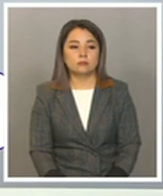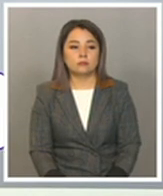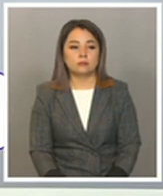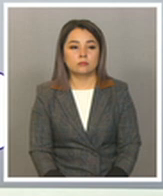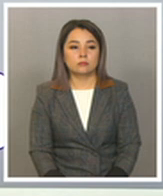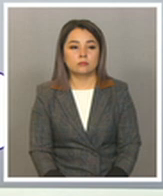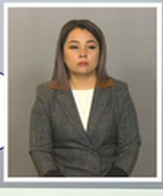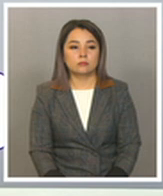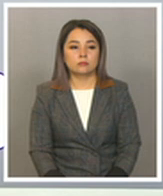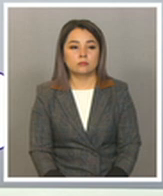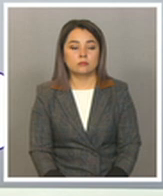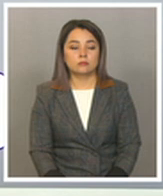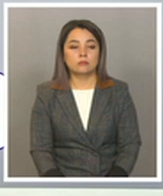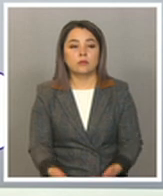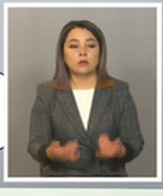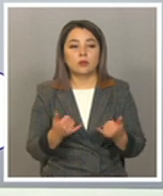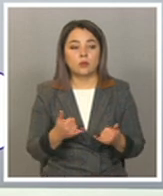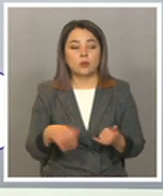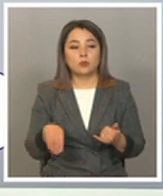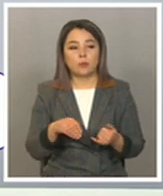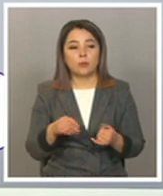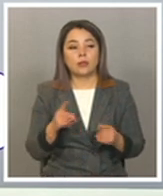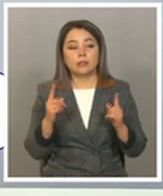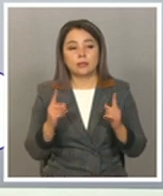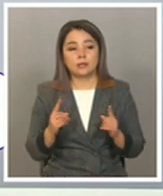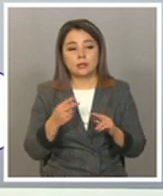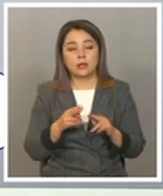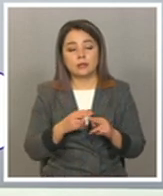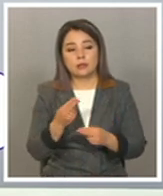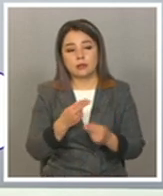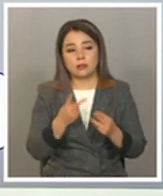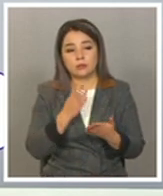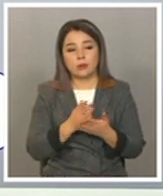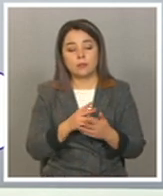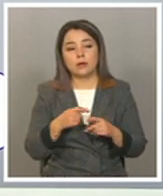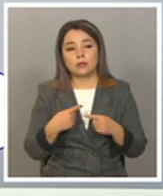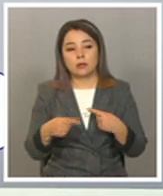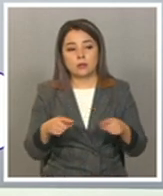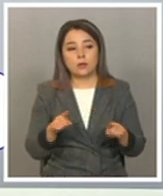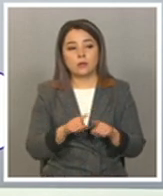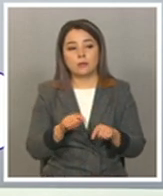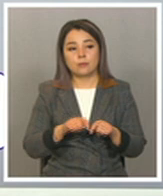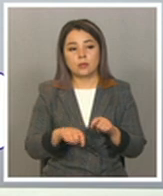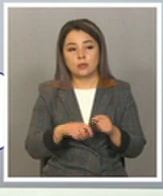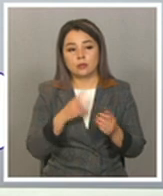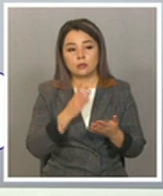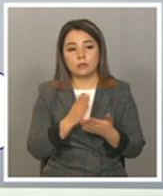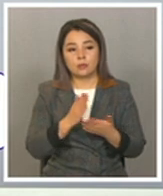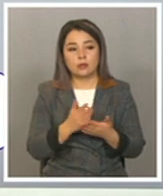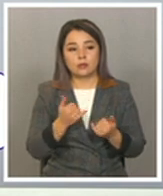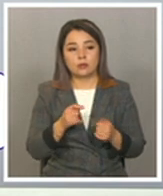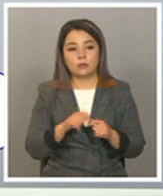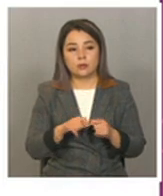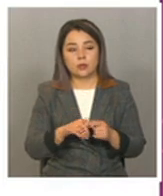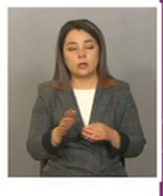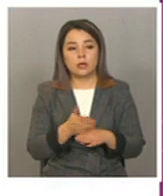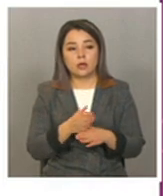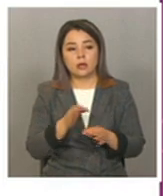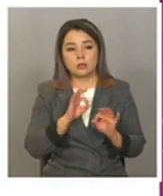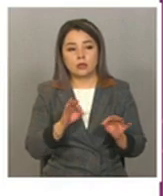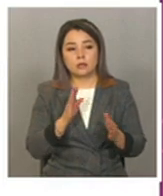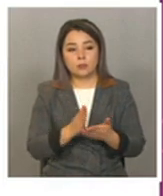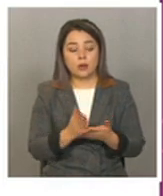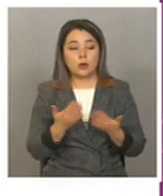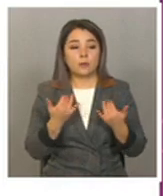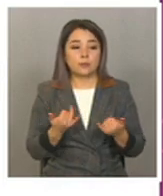Оқушылар, біз топырақтың кескіндерін бір-бірімен салыстырып, айырмашылығын көрдік, ондағы қарашырық мөлшерін салыстырмалы түрде талдау жасадық.